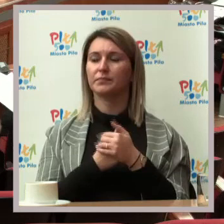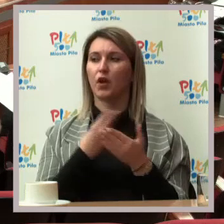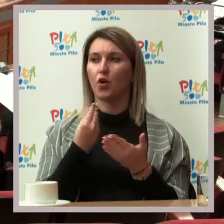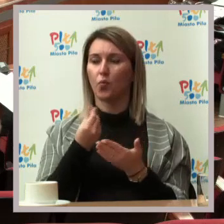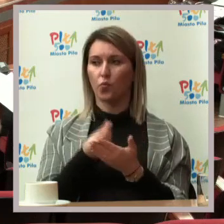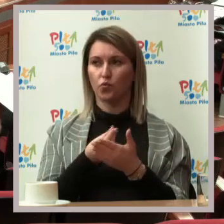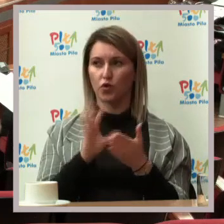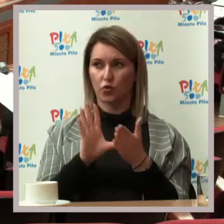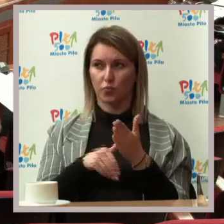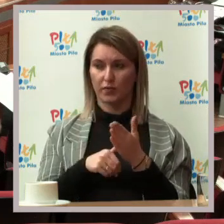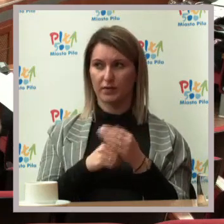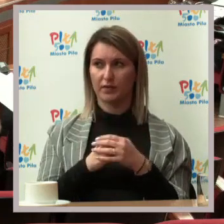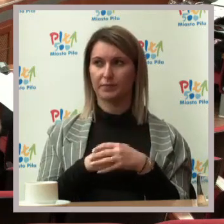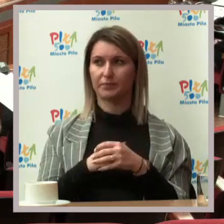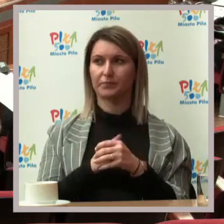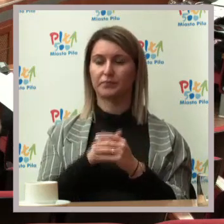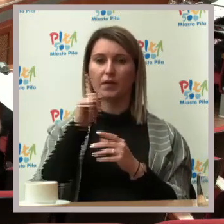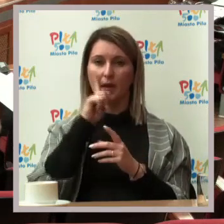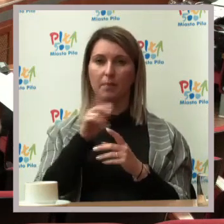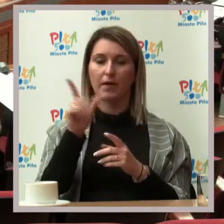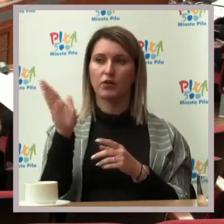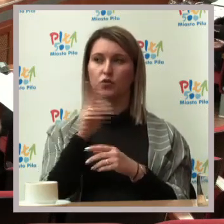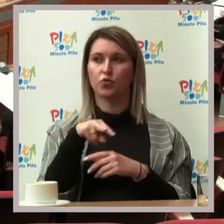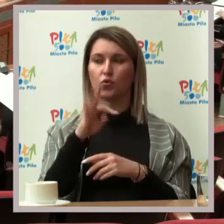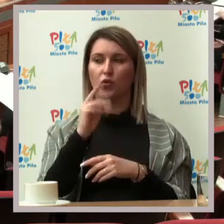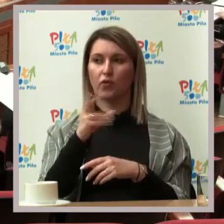Rozwoju Miasta. Bardzo proszę przewodniczącego Komisji Lucjana Szutkowskiego.